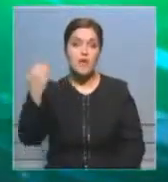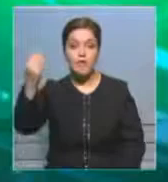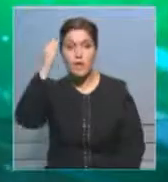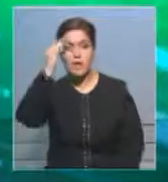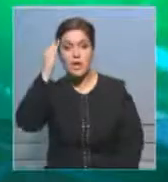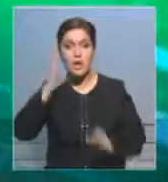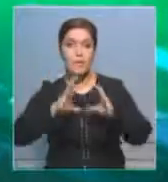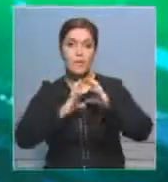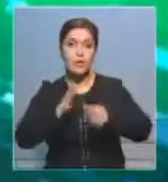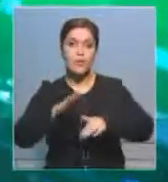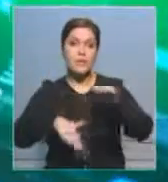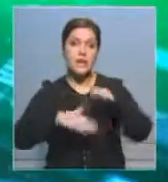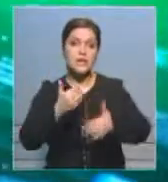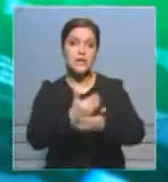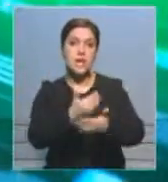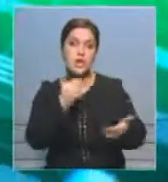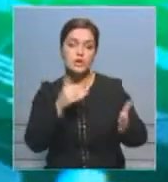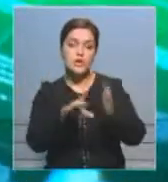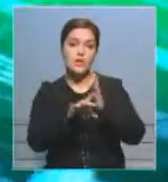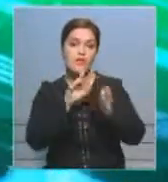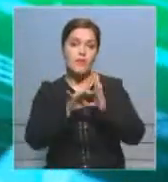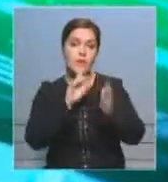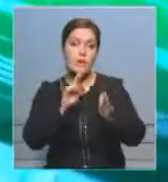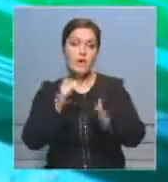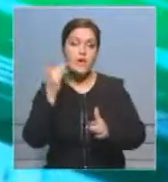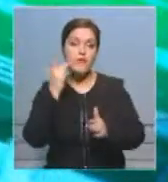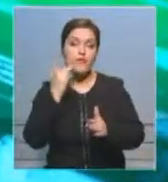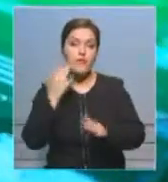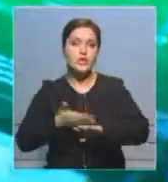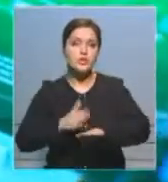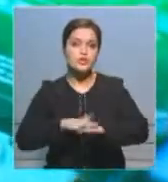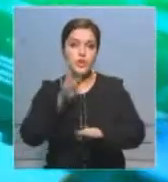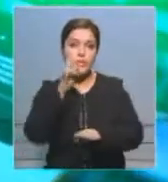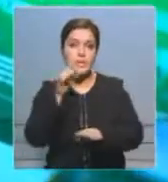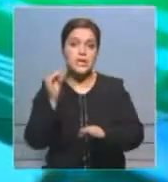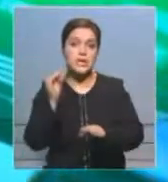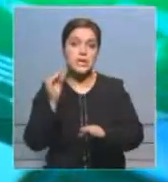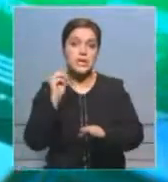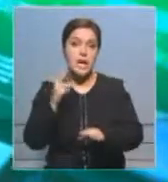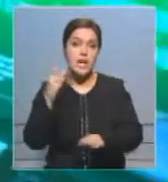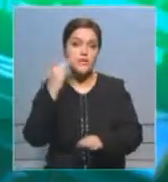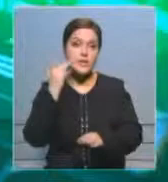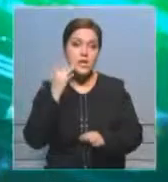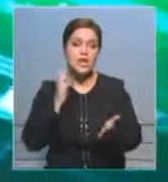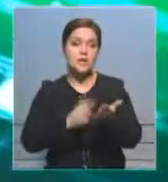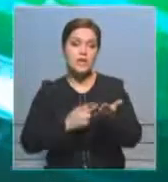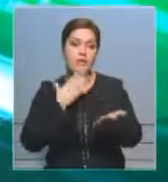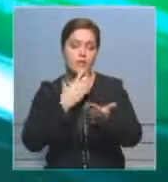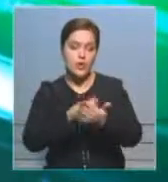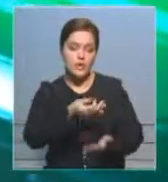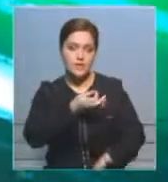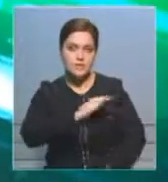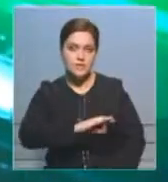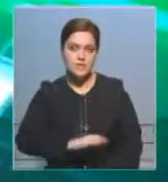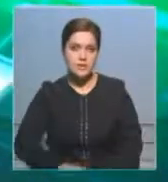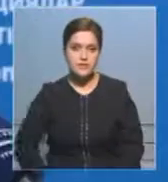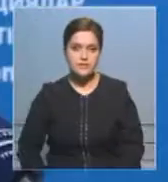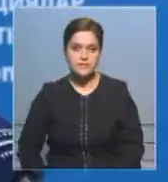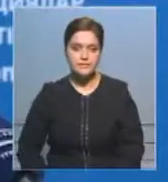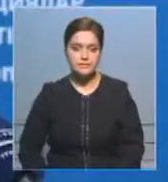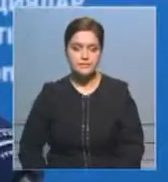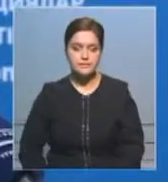его мнению в мировой практике досрочные выборы обычно проводится в непростой период и как правило всегда доказывает свою эффективность